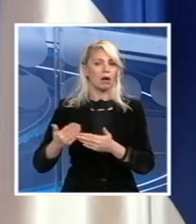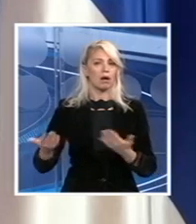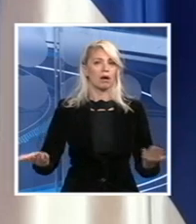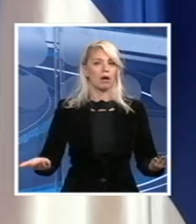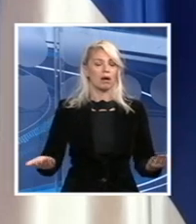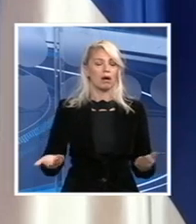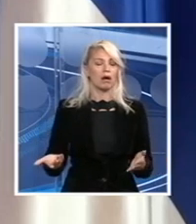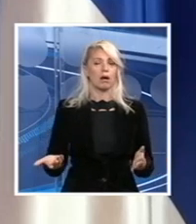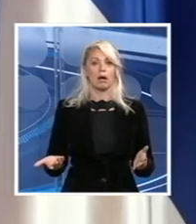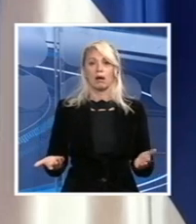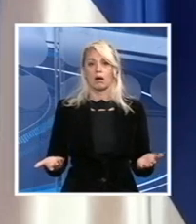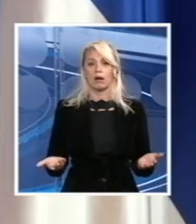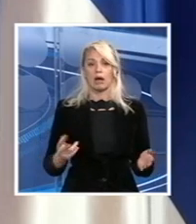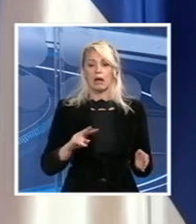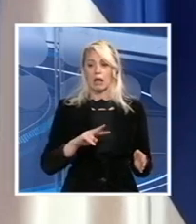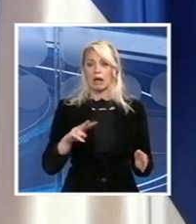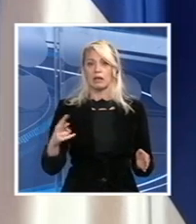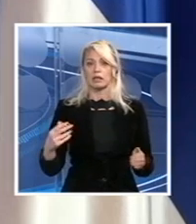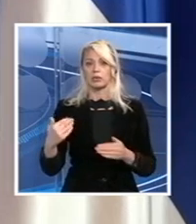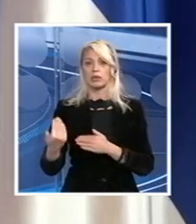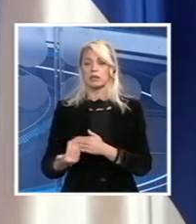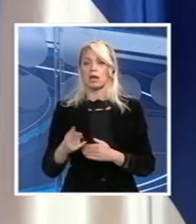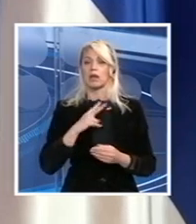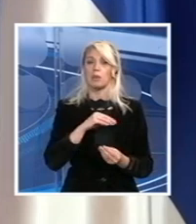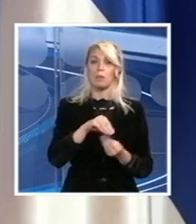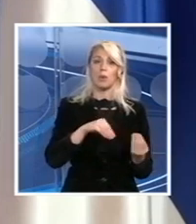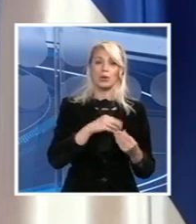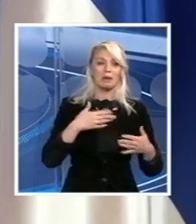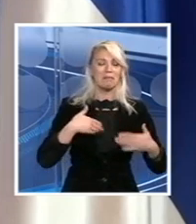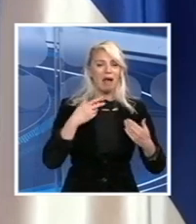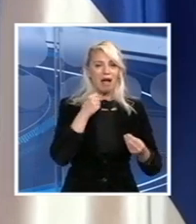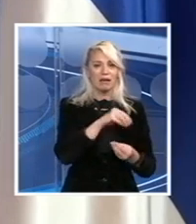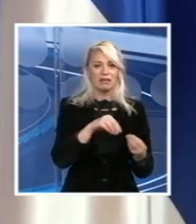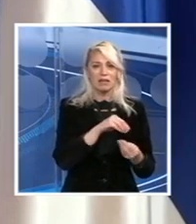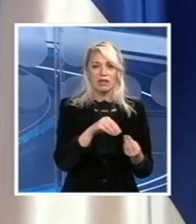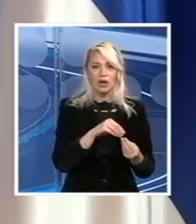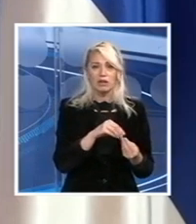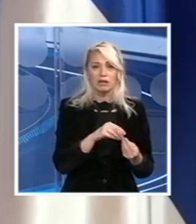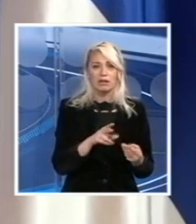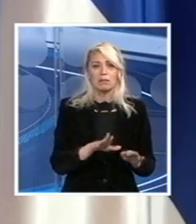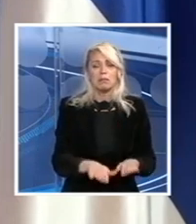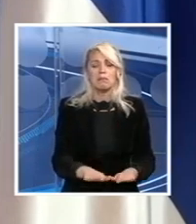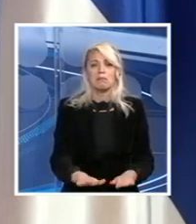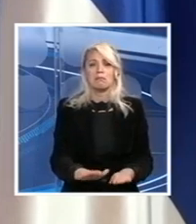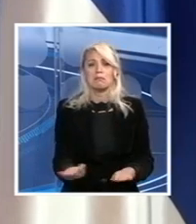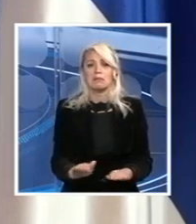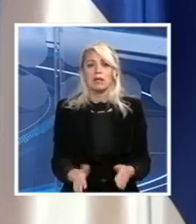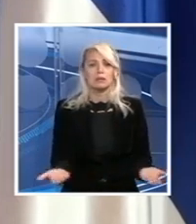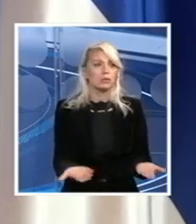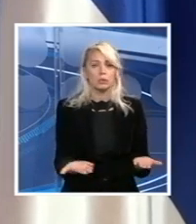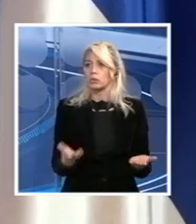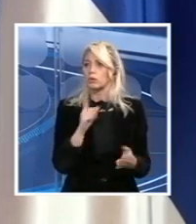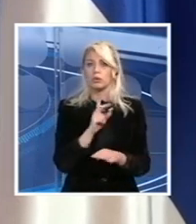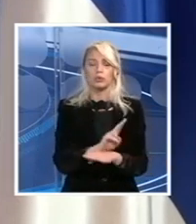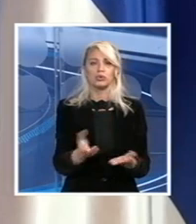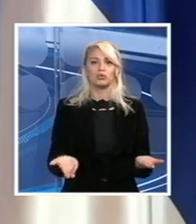situaciju da postoje određene porodice i mladi roditelji koji imaju sasvim malu decu, koji nemaju nikome